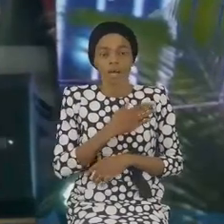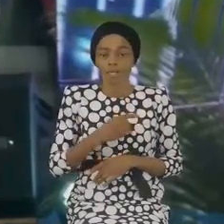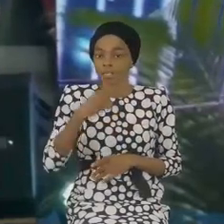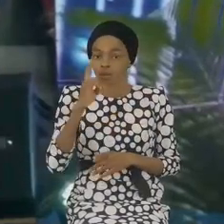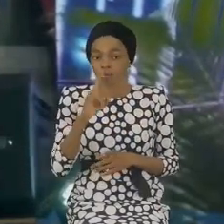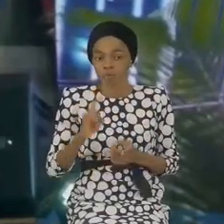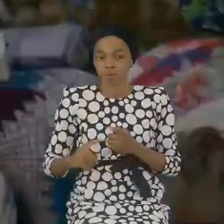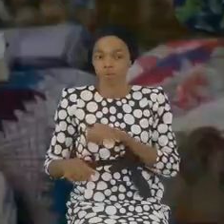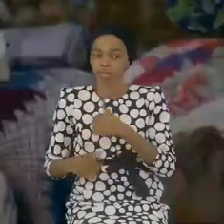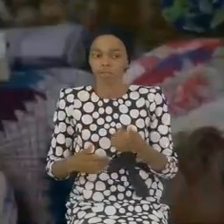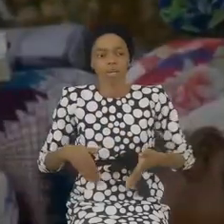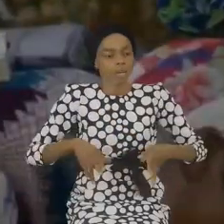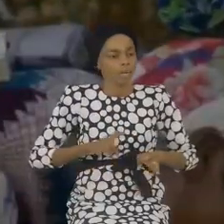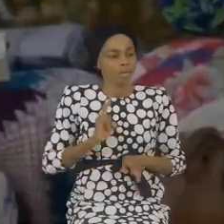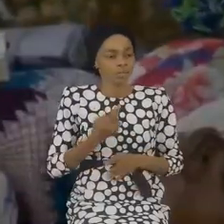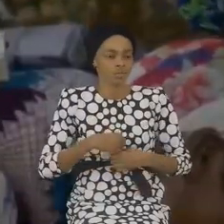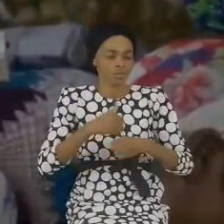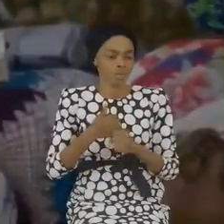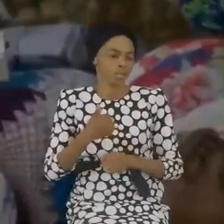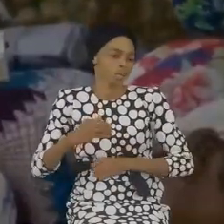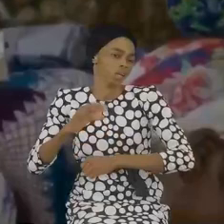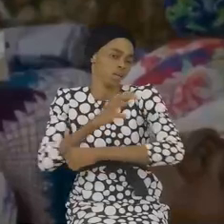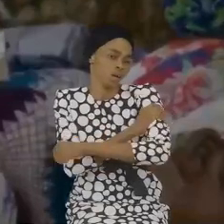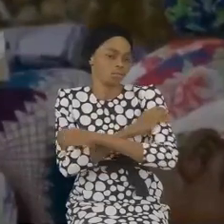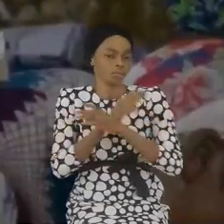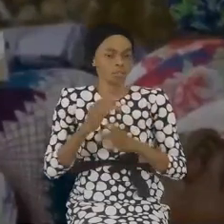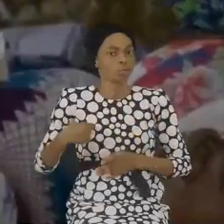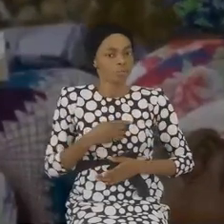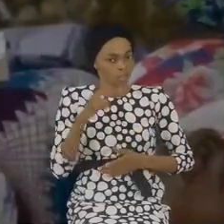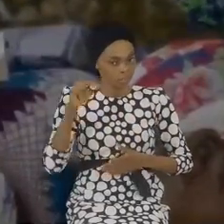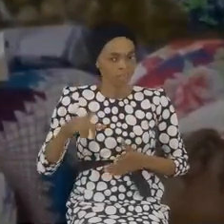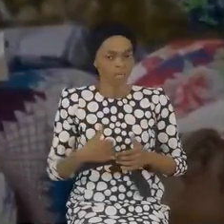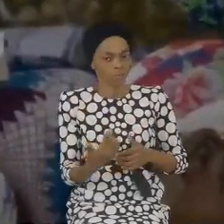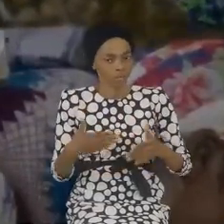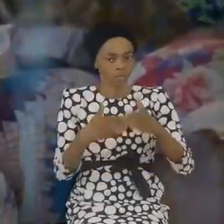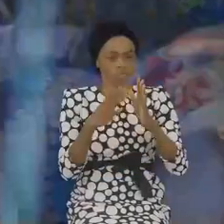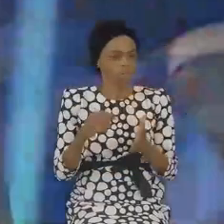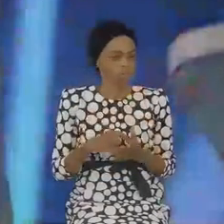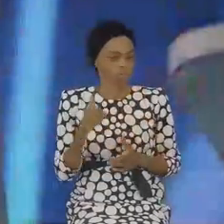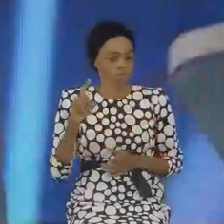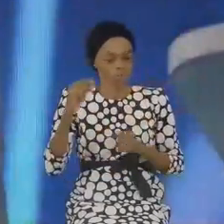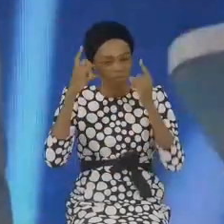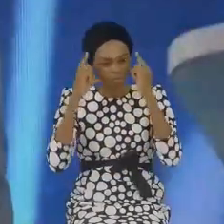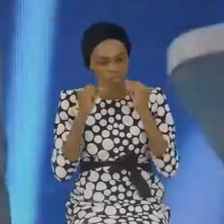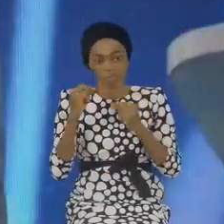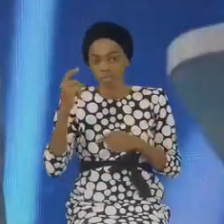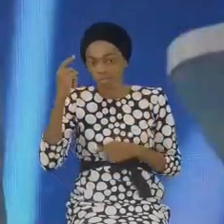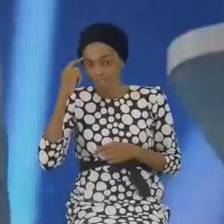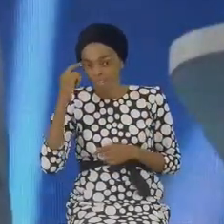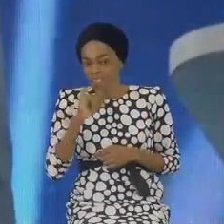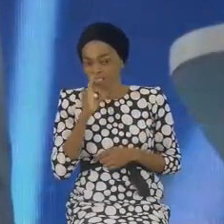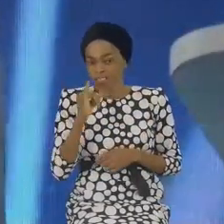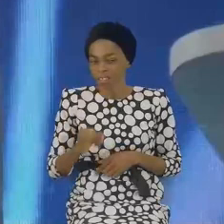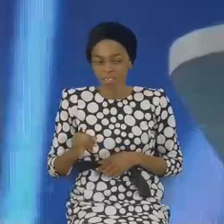un chef. Nous avons besoin d'un autre dirigeant, celui-là, Moïse. Son esprit est totalement